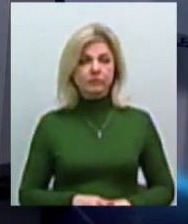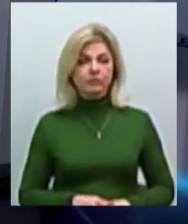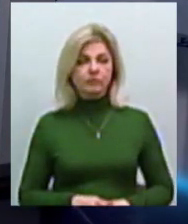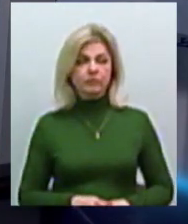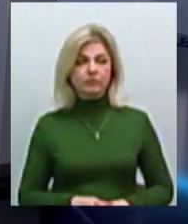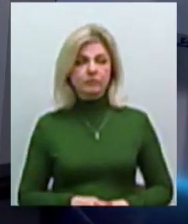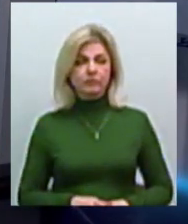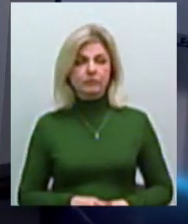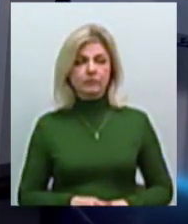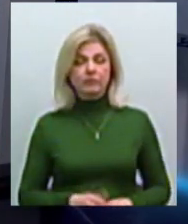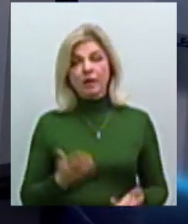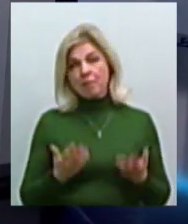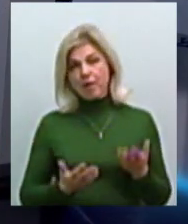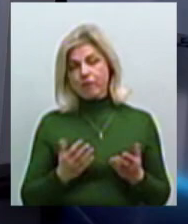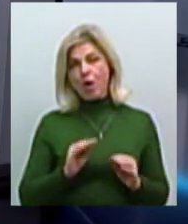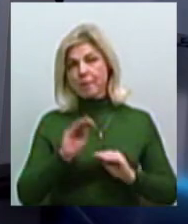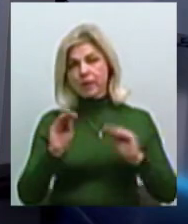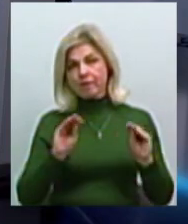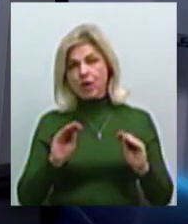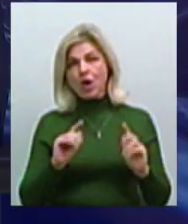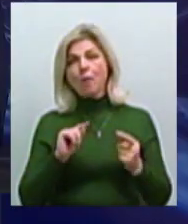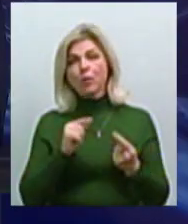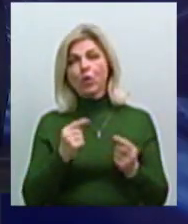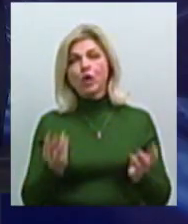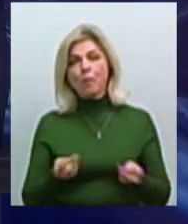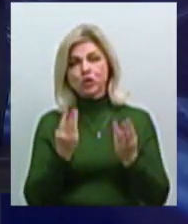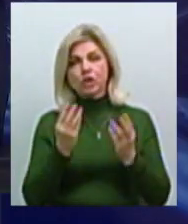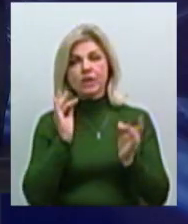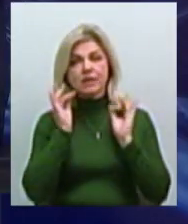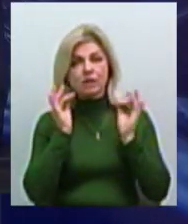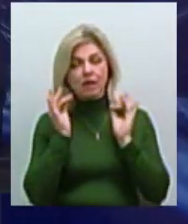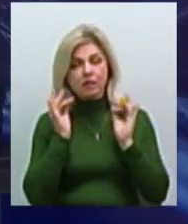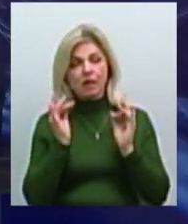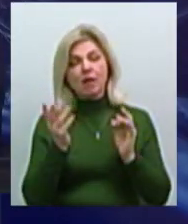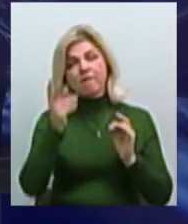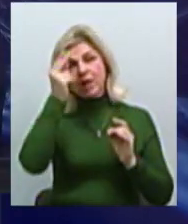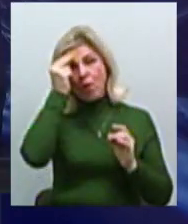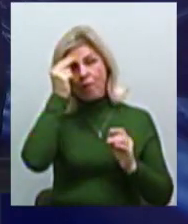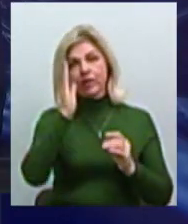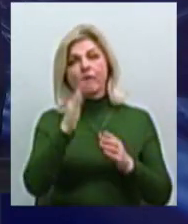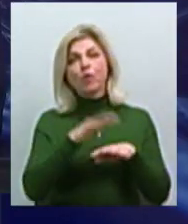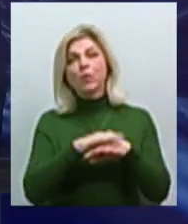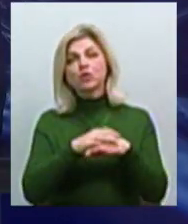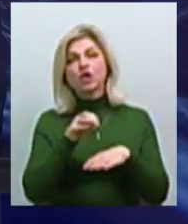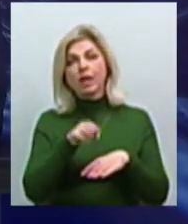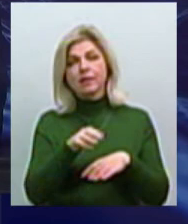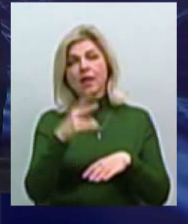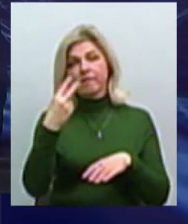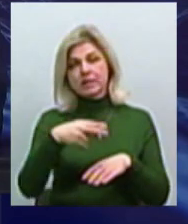це облаштування протипожежної сигналізації? Так. Це враховано в бюджеті на 2020